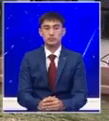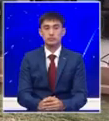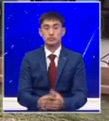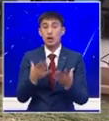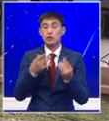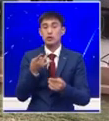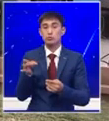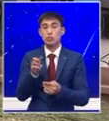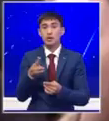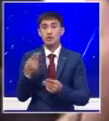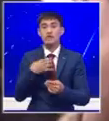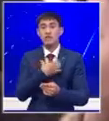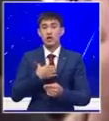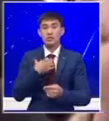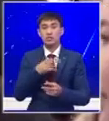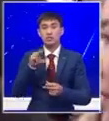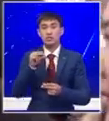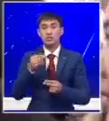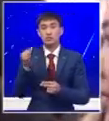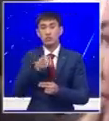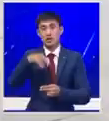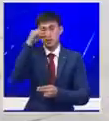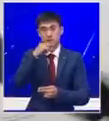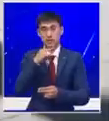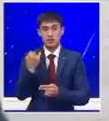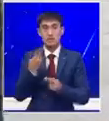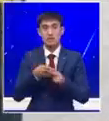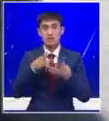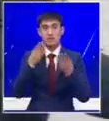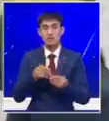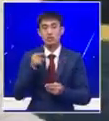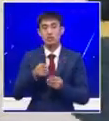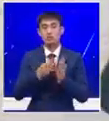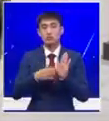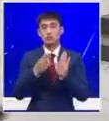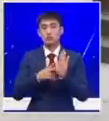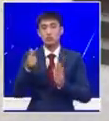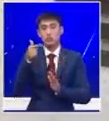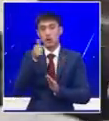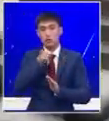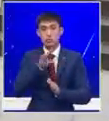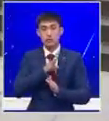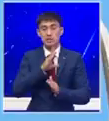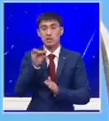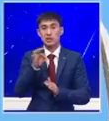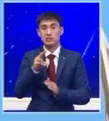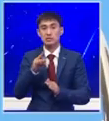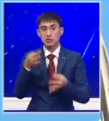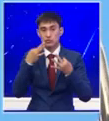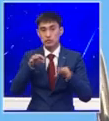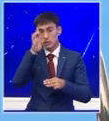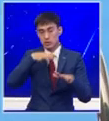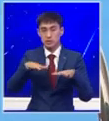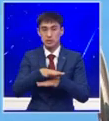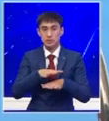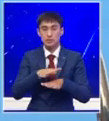День Республики – одна из важнейших дат в истории Казахстана. Именно в этот день, в 1990 году, была принята декларация о суверенитете нашей